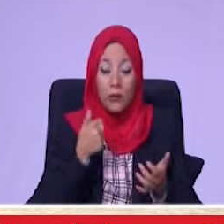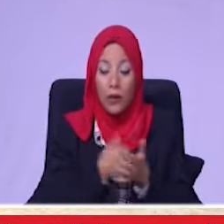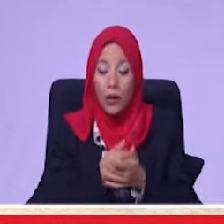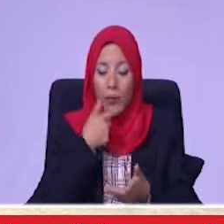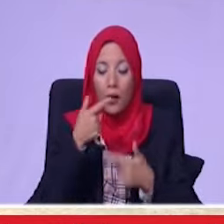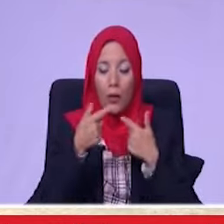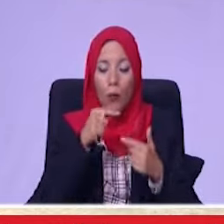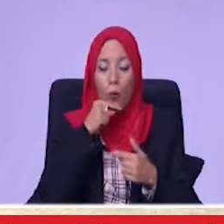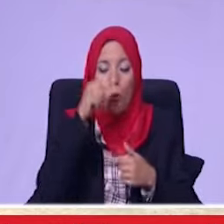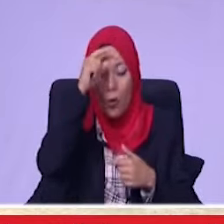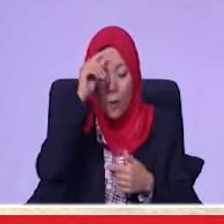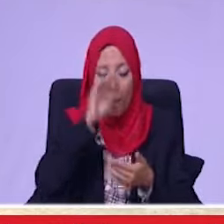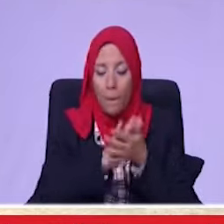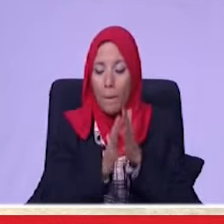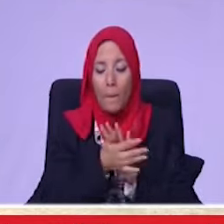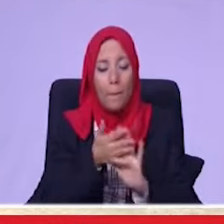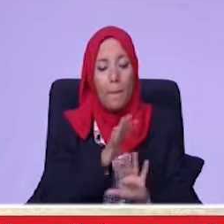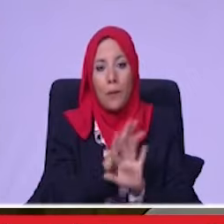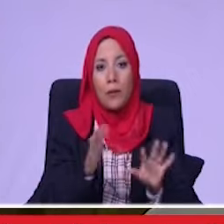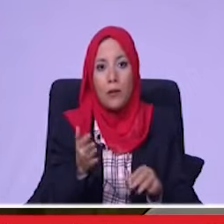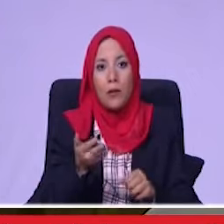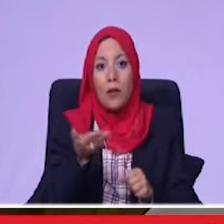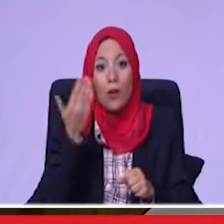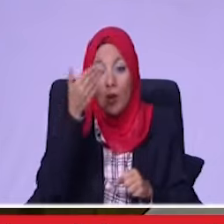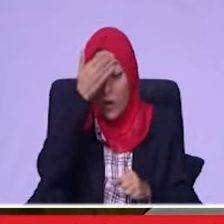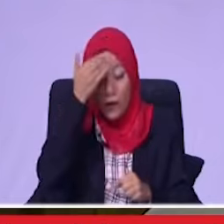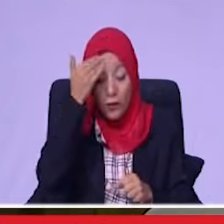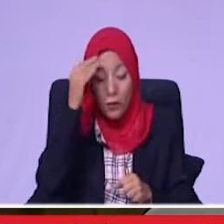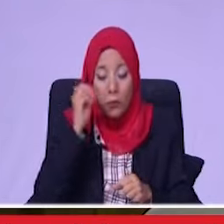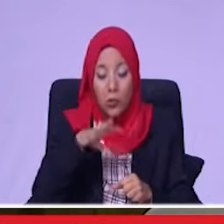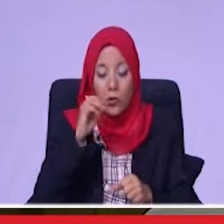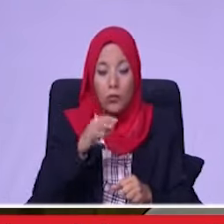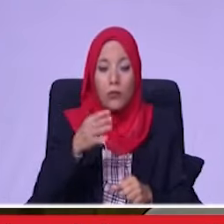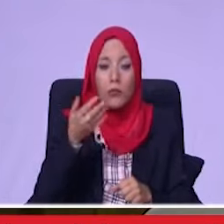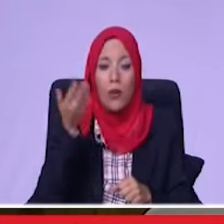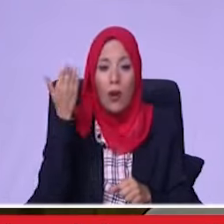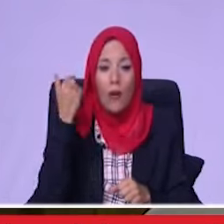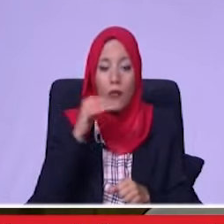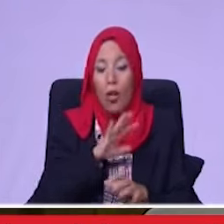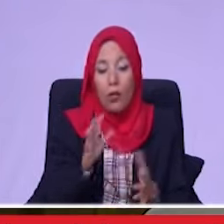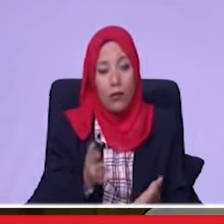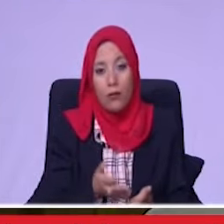بالقرآن الكريم الذي يحفظه كاملة تلاوة وتجويد.